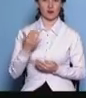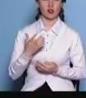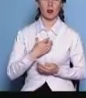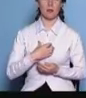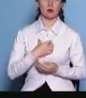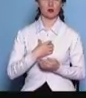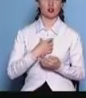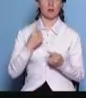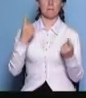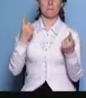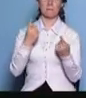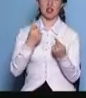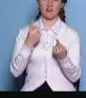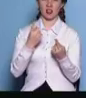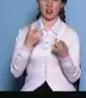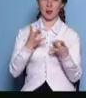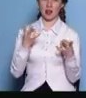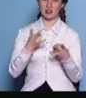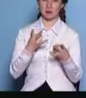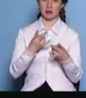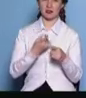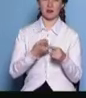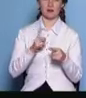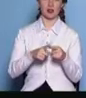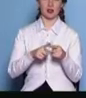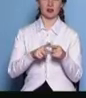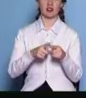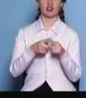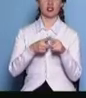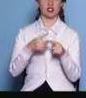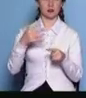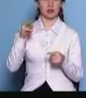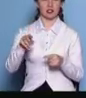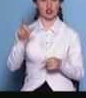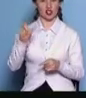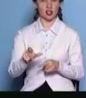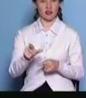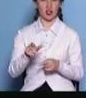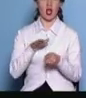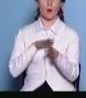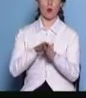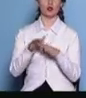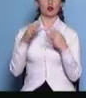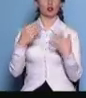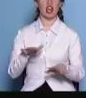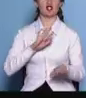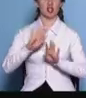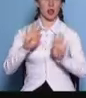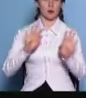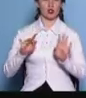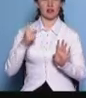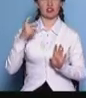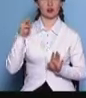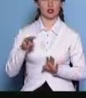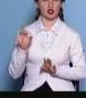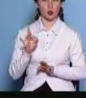первой необходимости. За частично утраченное имущество 50 тысяч рублей на человека, за полностью утраченное имущество 100 тысяч